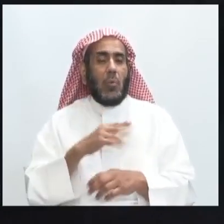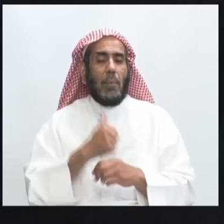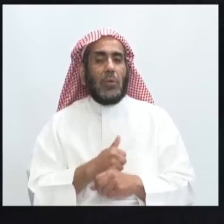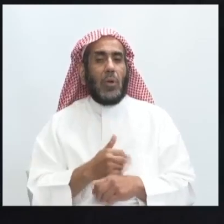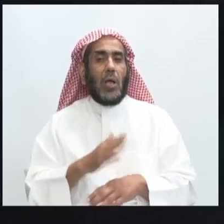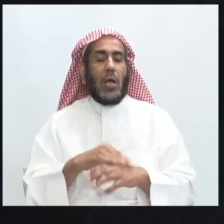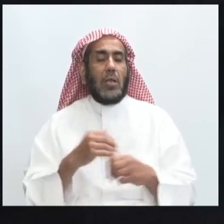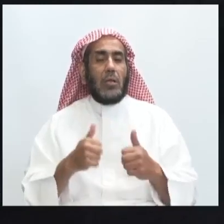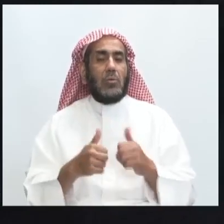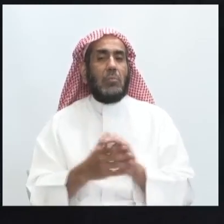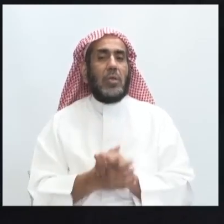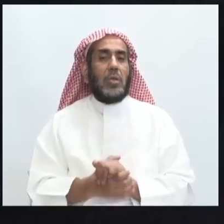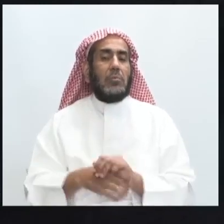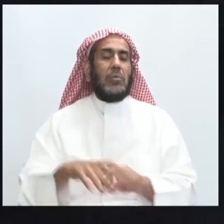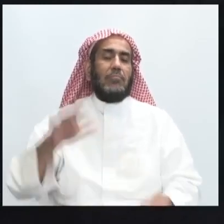نبينا محمد وعلى اله وصحبه اجمعين